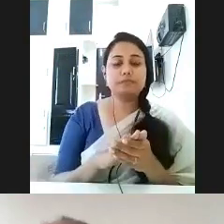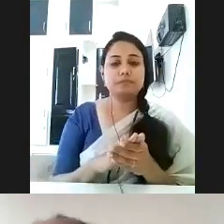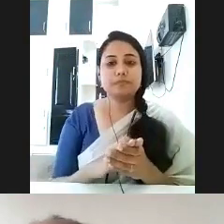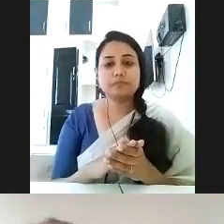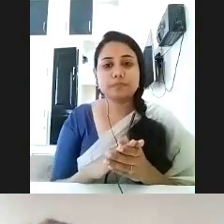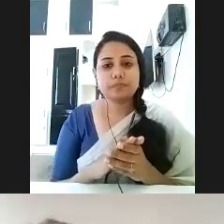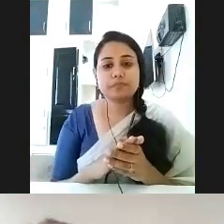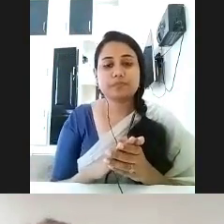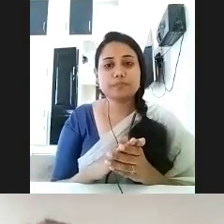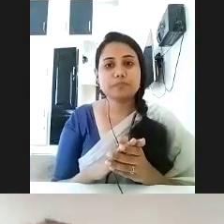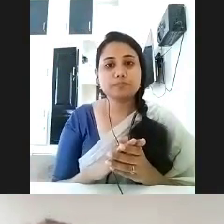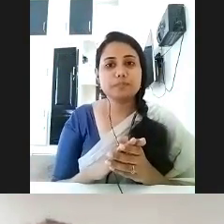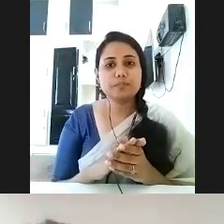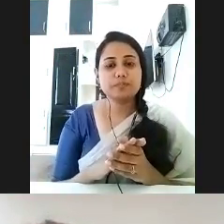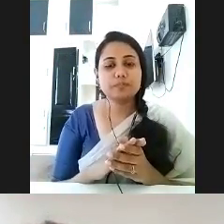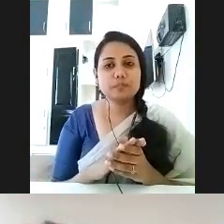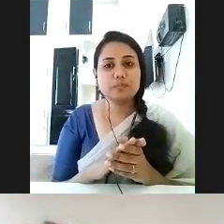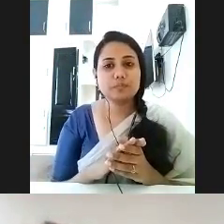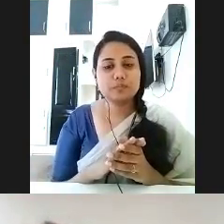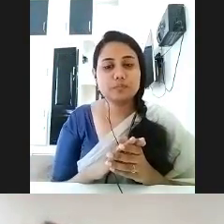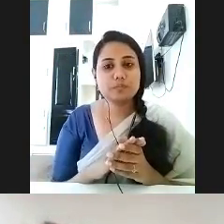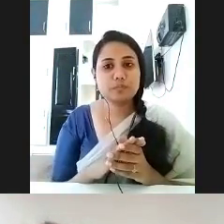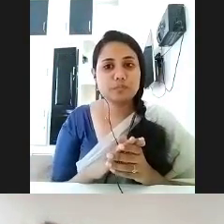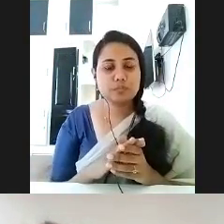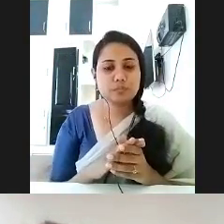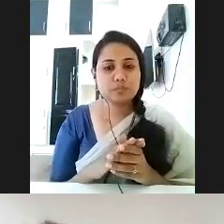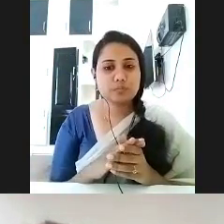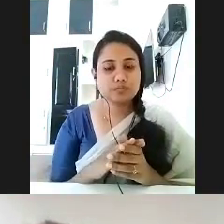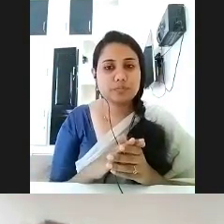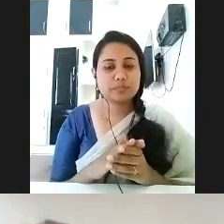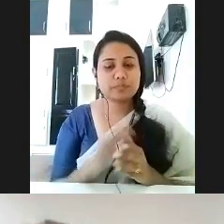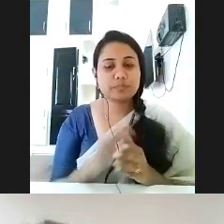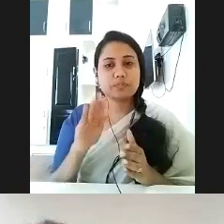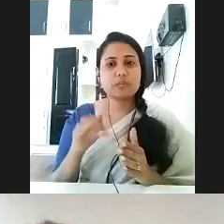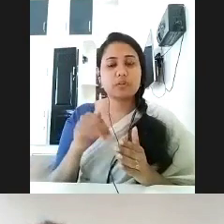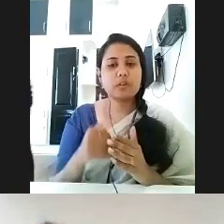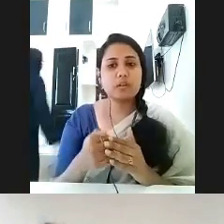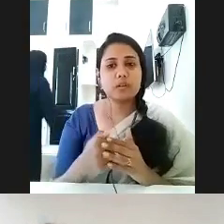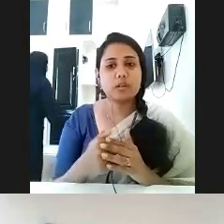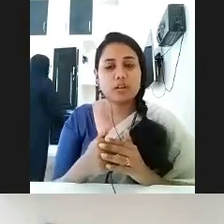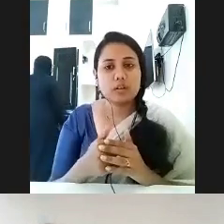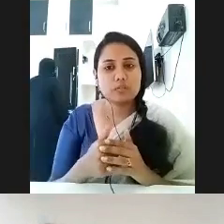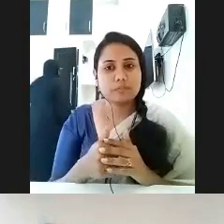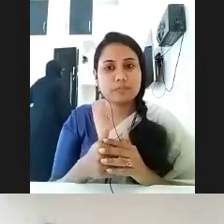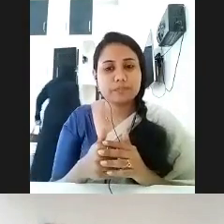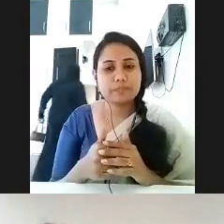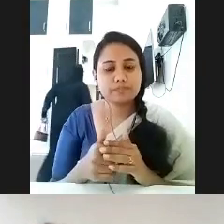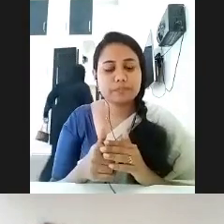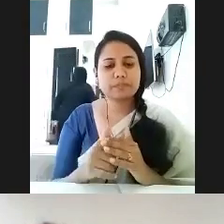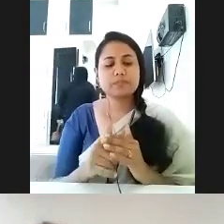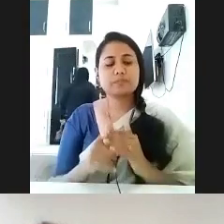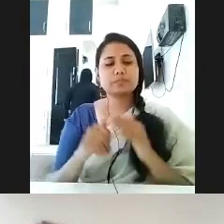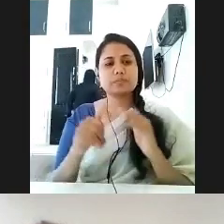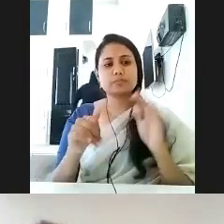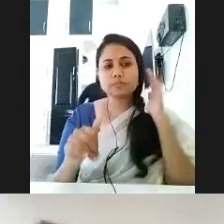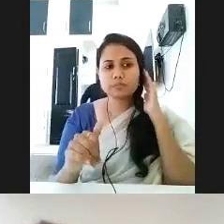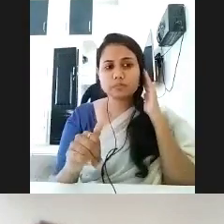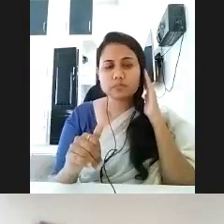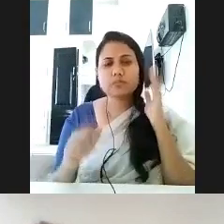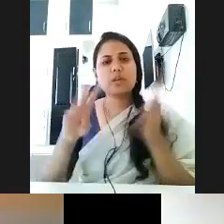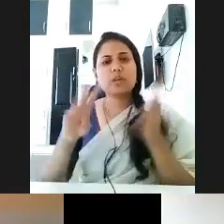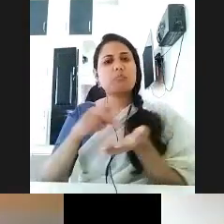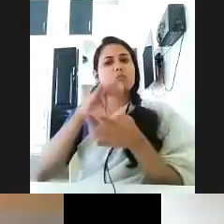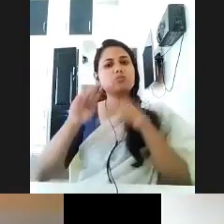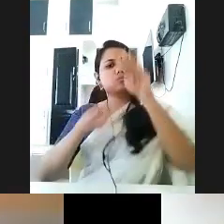പറയൂ സർ. ഇപ്പൊ നമ്മള് പിടിച്ചിട്ട് നടക്കാൻ പറ്റുന്നുണ്ട് മാഡം. പിന്നെ സ്റ്റെപ്പ് കയറാനെല്ലാം